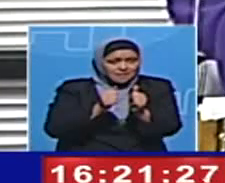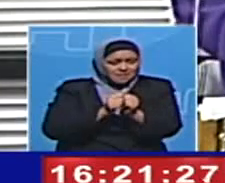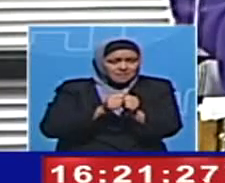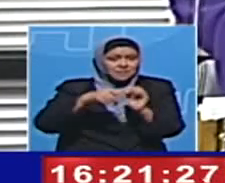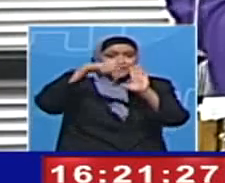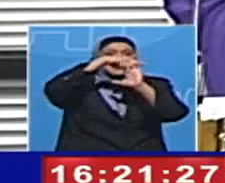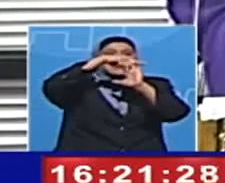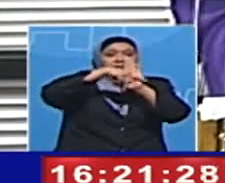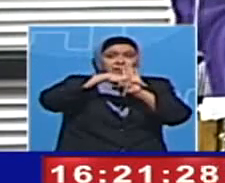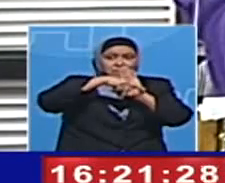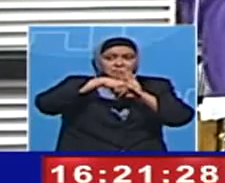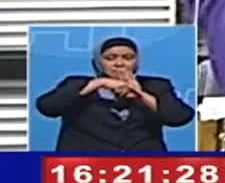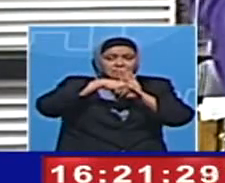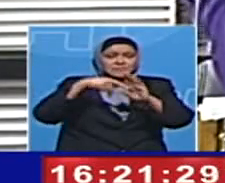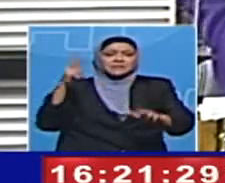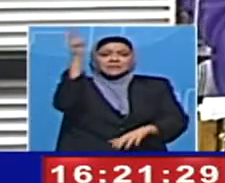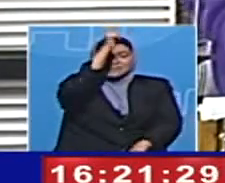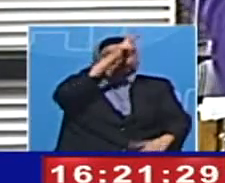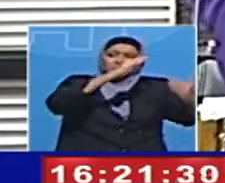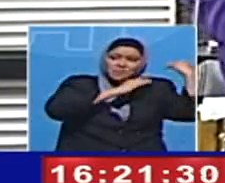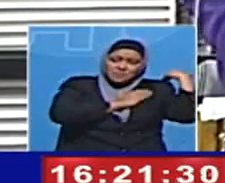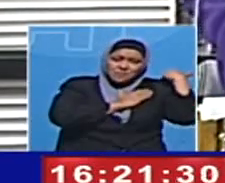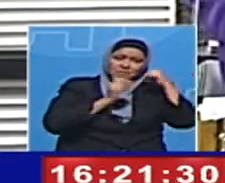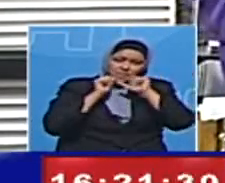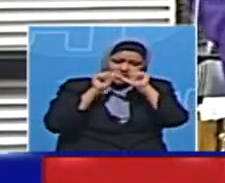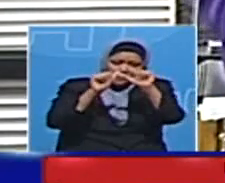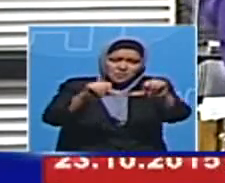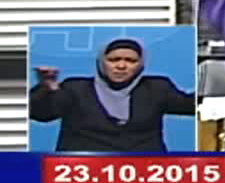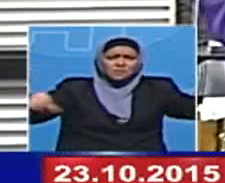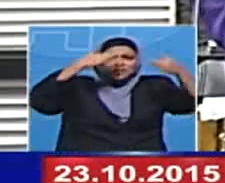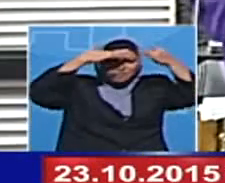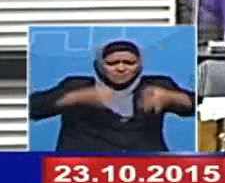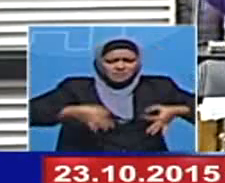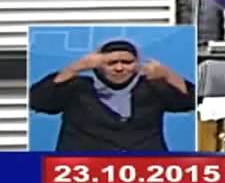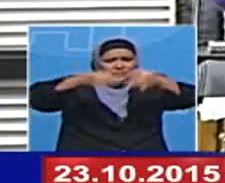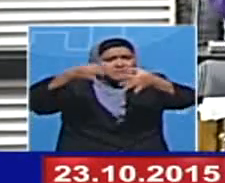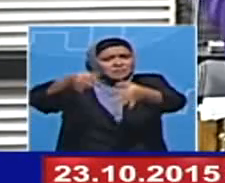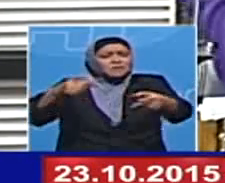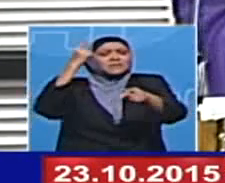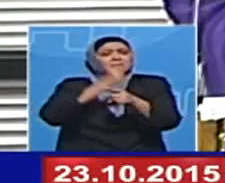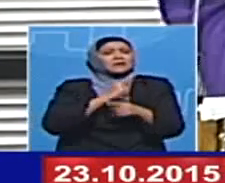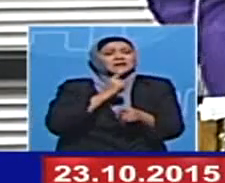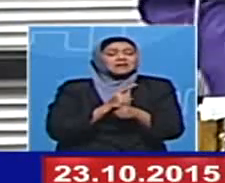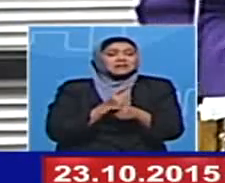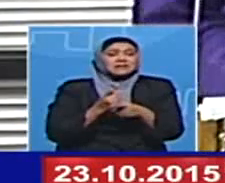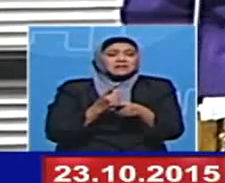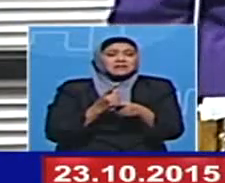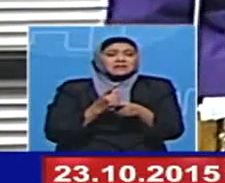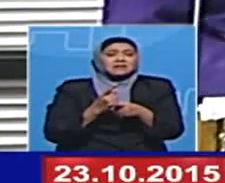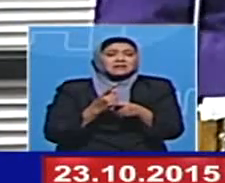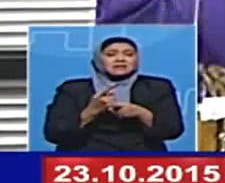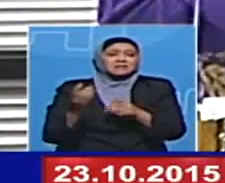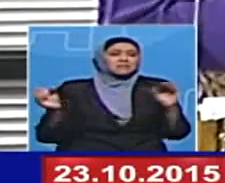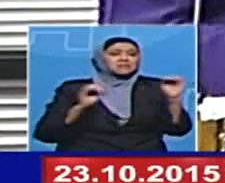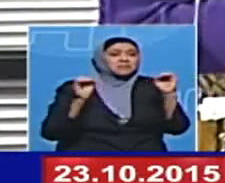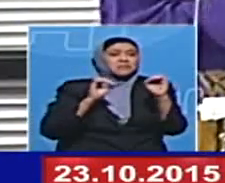bertanggungjawab ini akan terus melakukan keputusan-keputusan yang betul W Im tidak bersifat